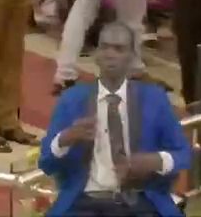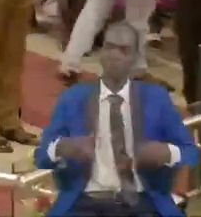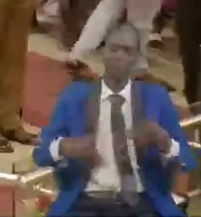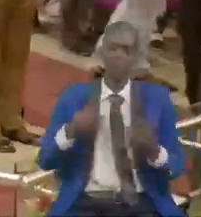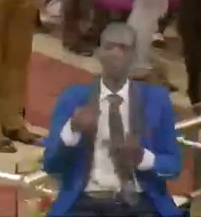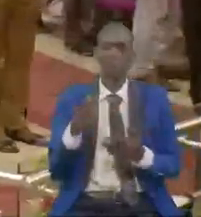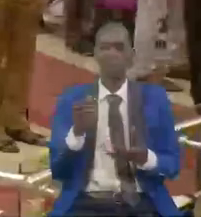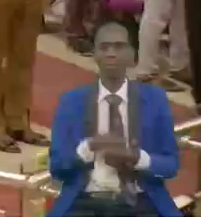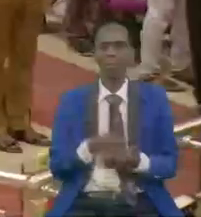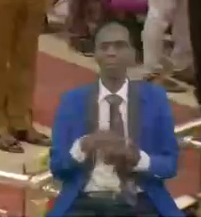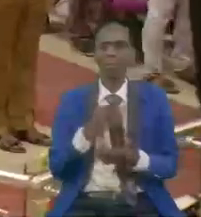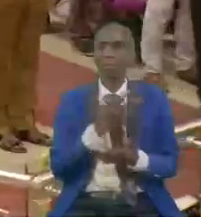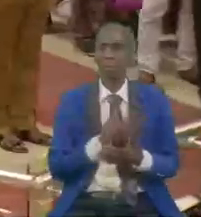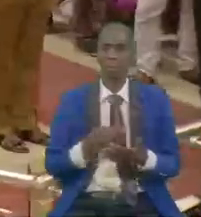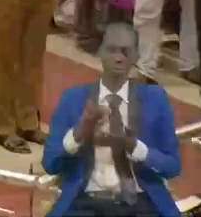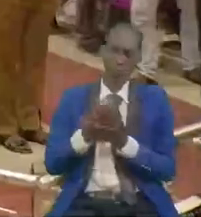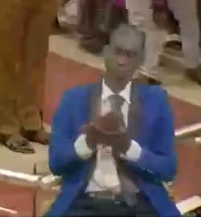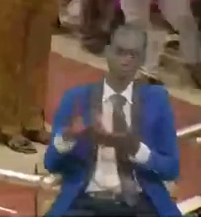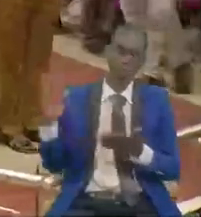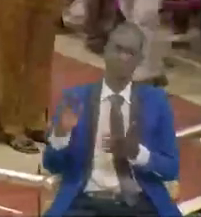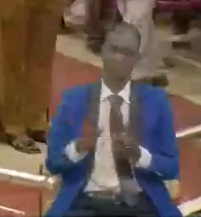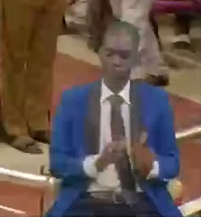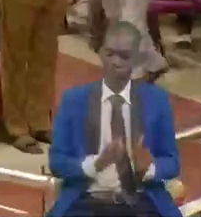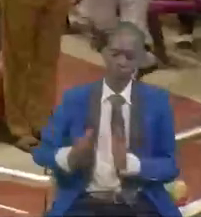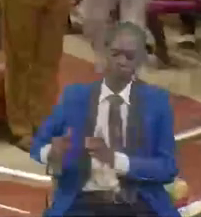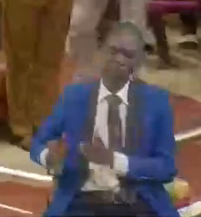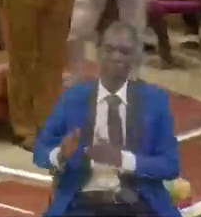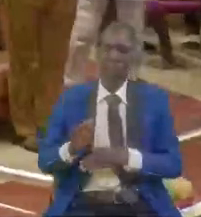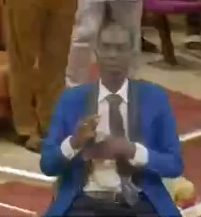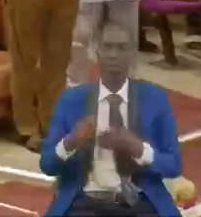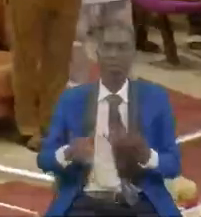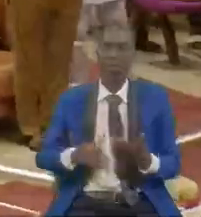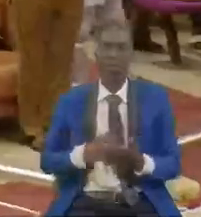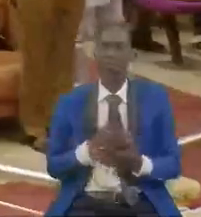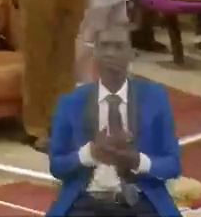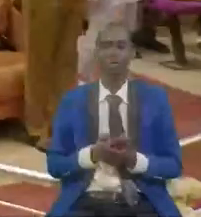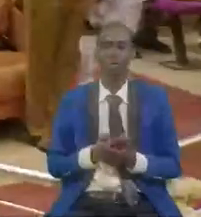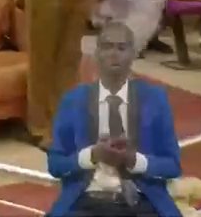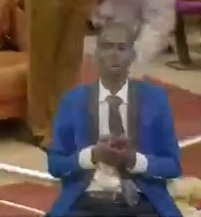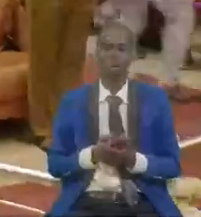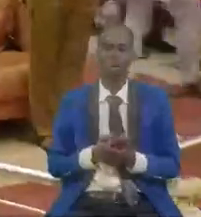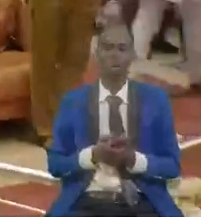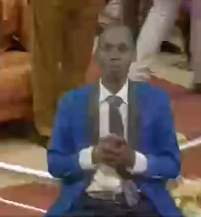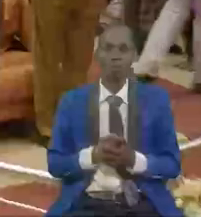réveille. Et renoncez, mettez de côté